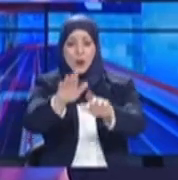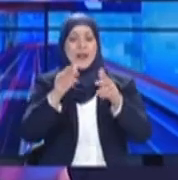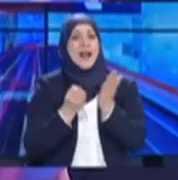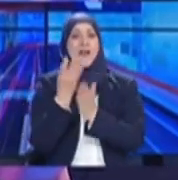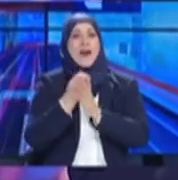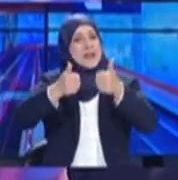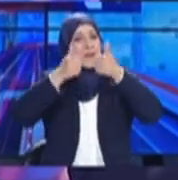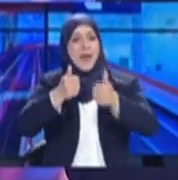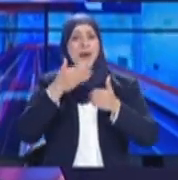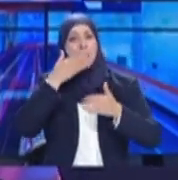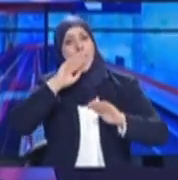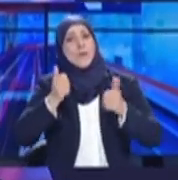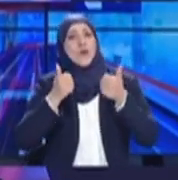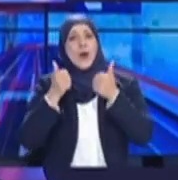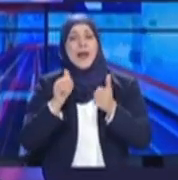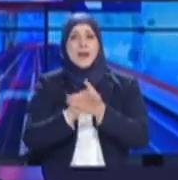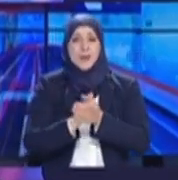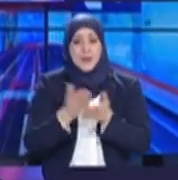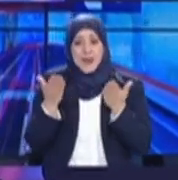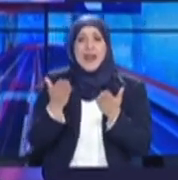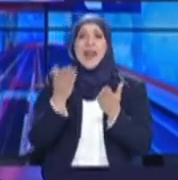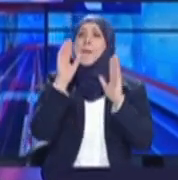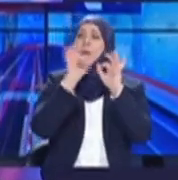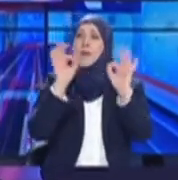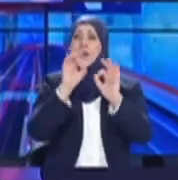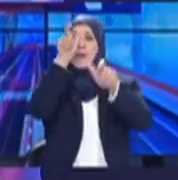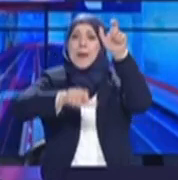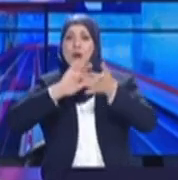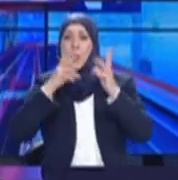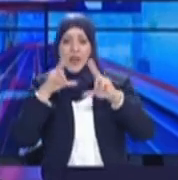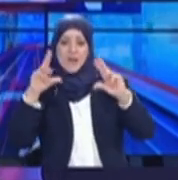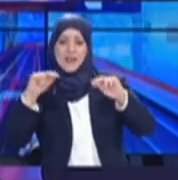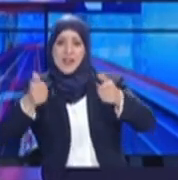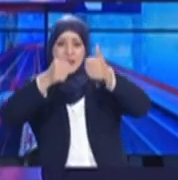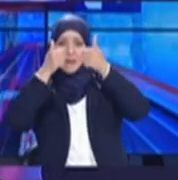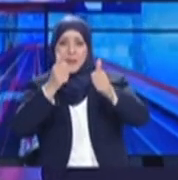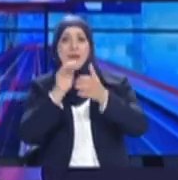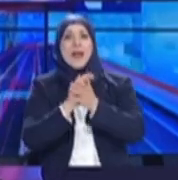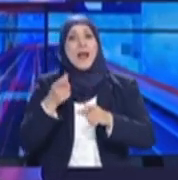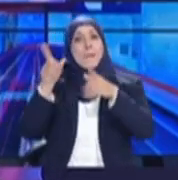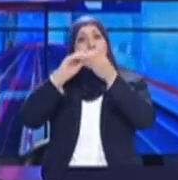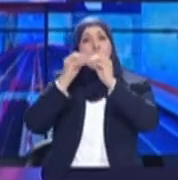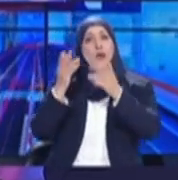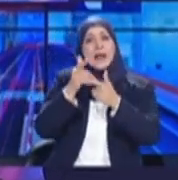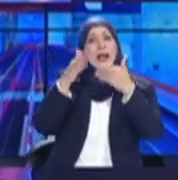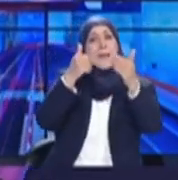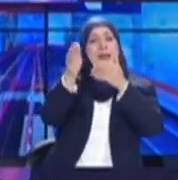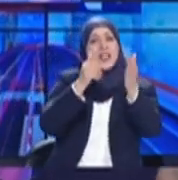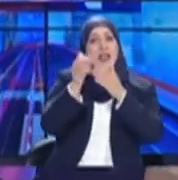في ولايه دون التسجيل ايه اصابات بالنسبه اشكال اخر على مستوى التجهيزات